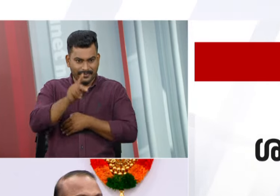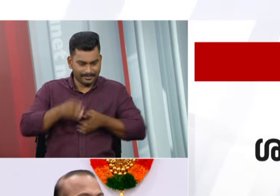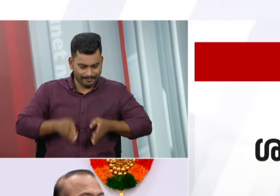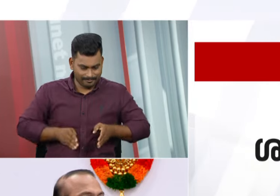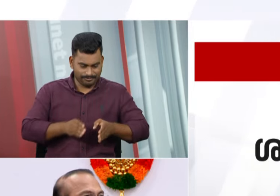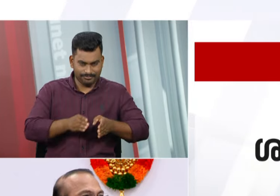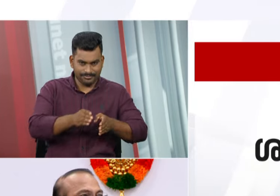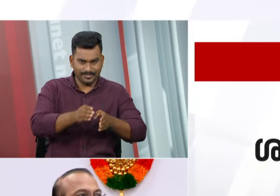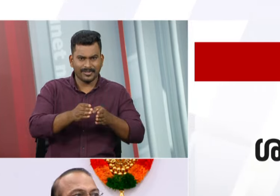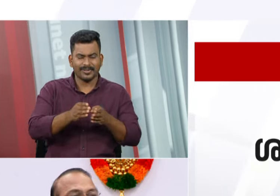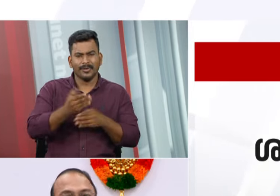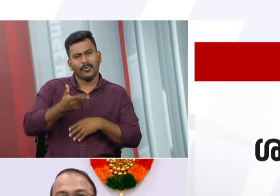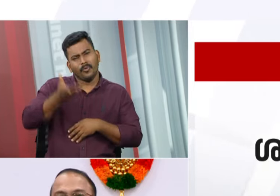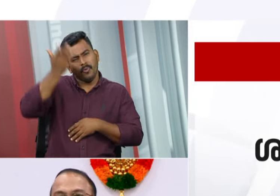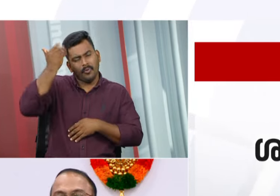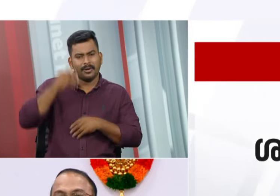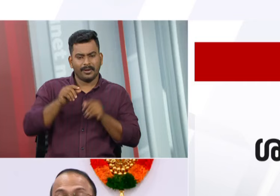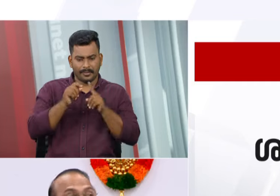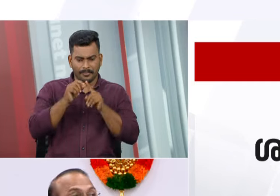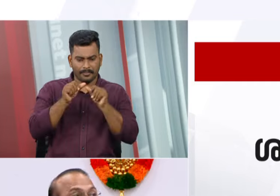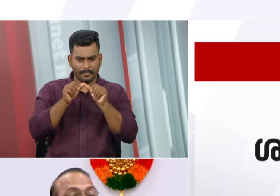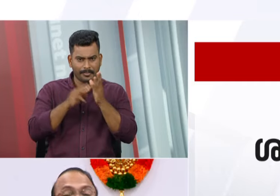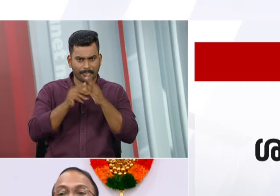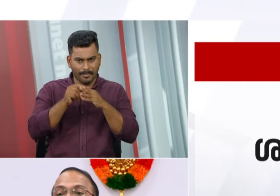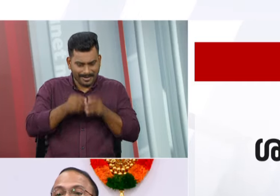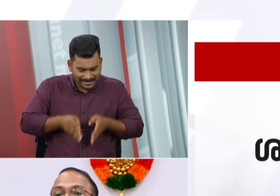പുല്ലുമേട് വഴി അല്ലേ. മൂന്ന്,